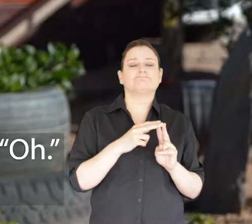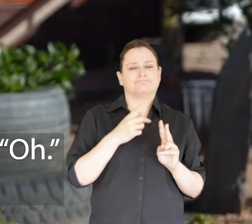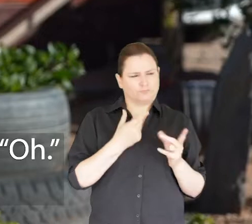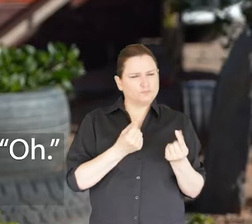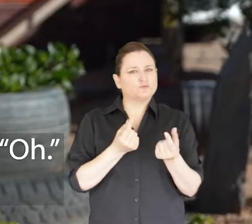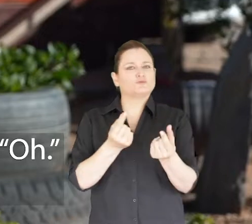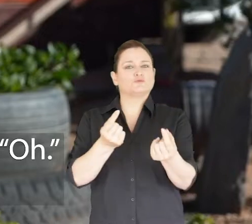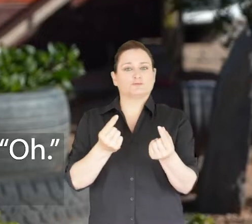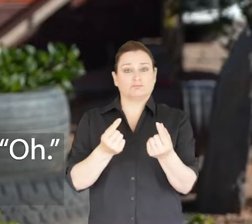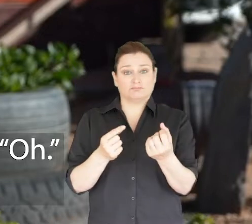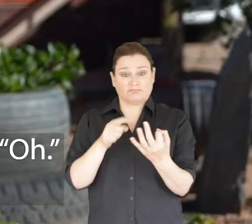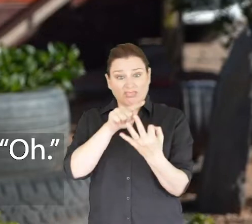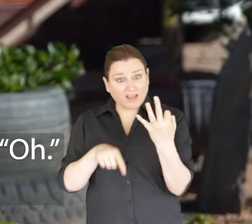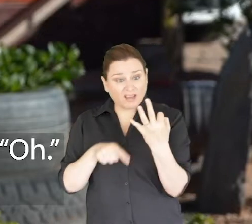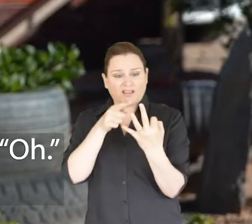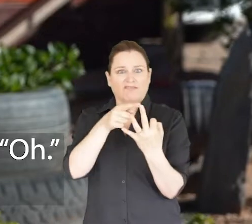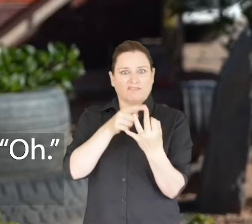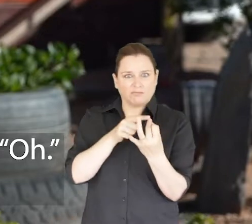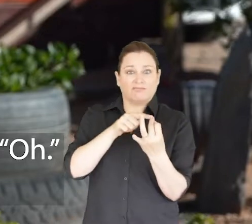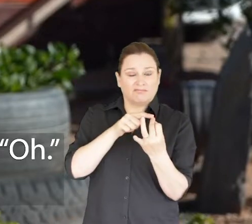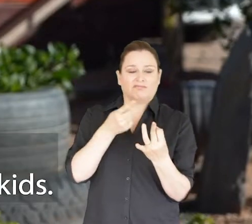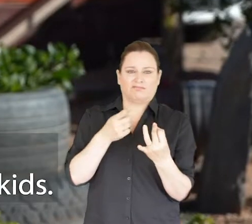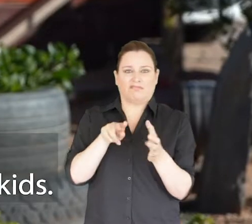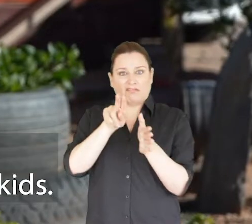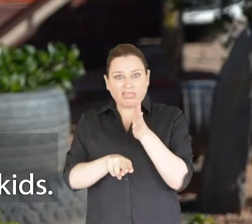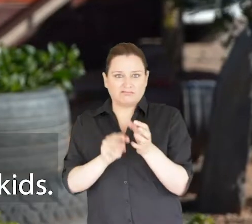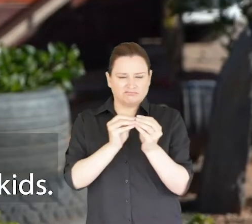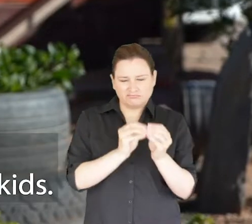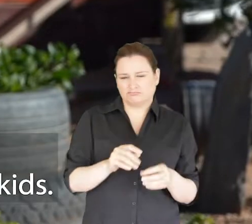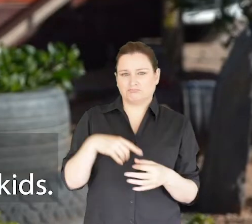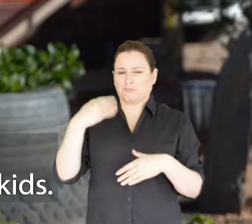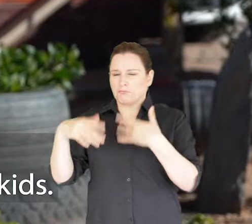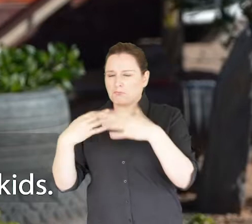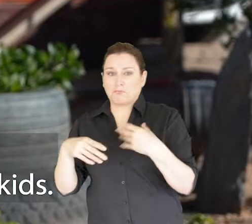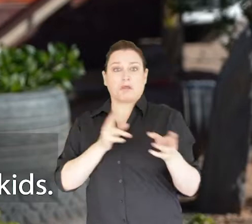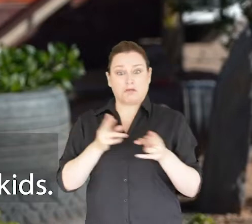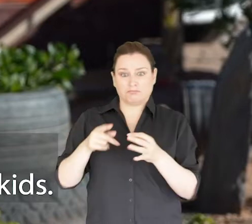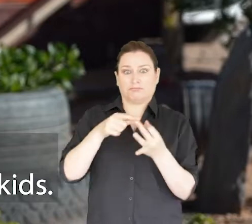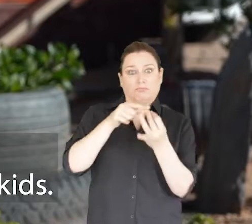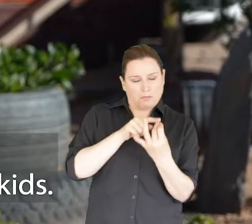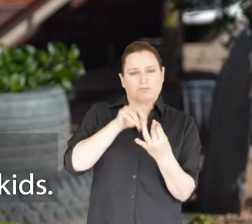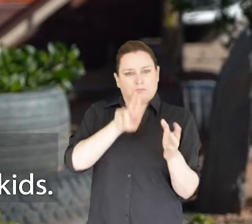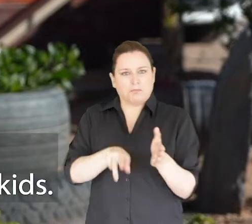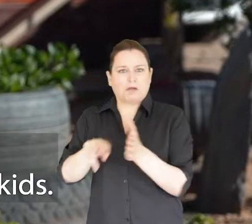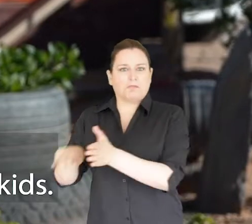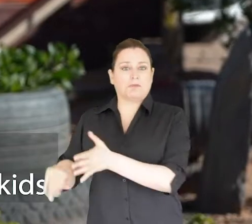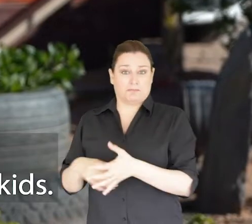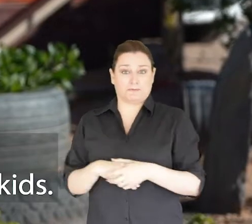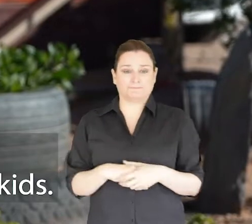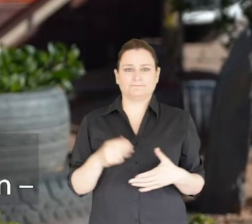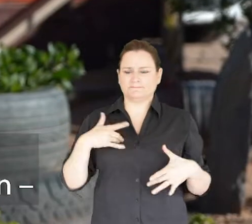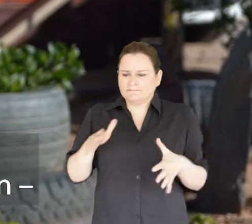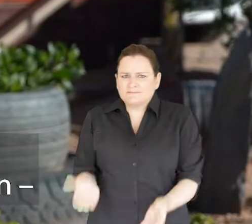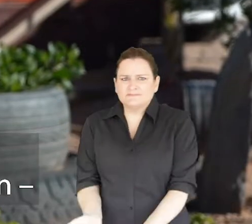sitte, want de saas heb je opgehoog. Oeh, is wat die een, dus met drieling. Nou, dat is vier bokke. Nou, dat is 3, 6, 9, dat is 12